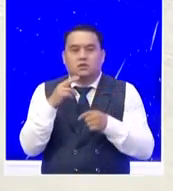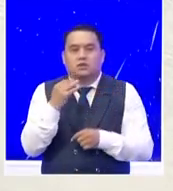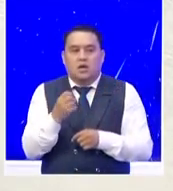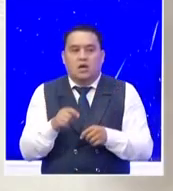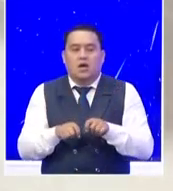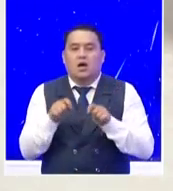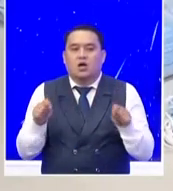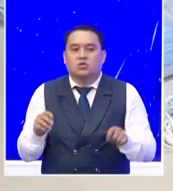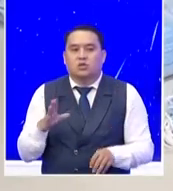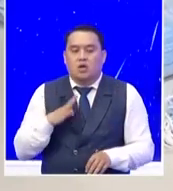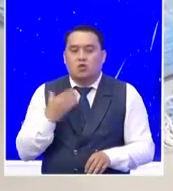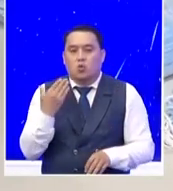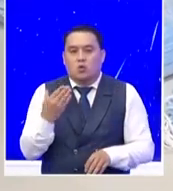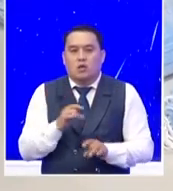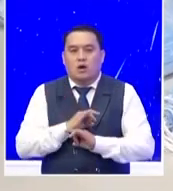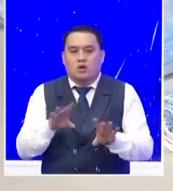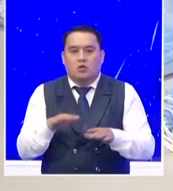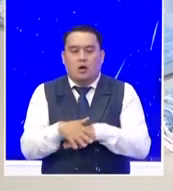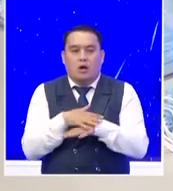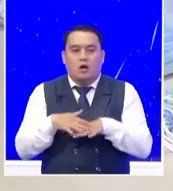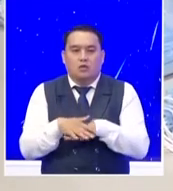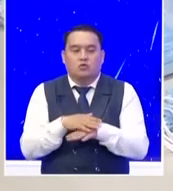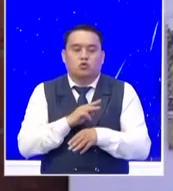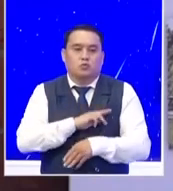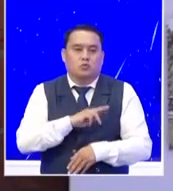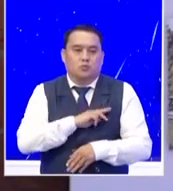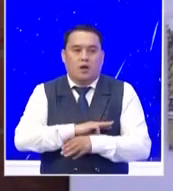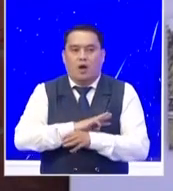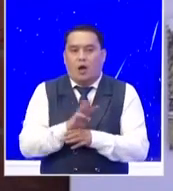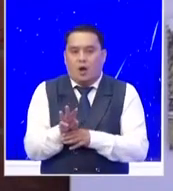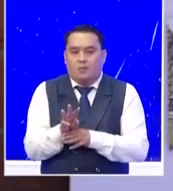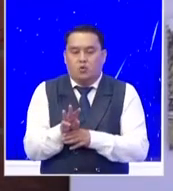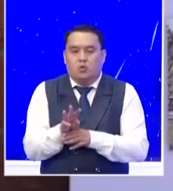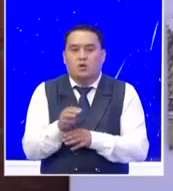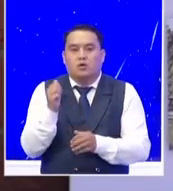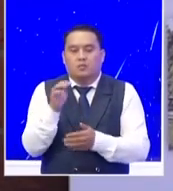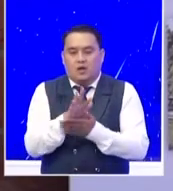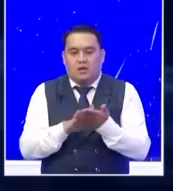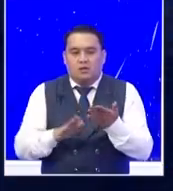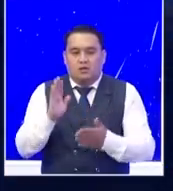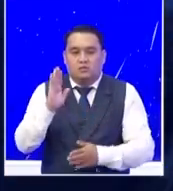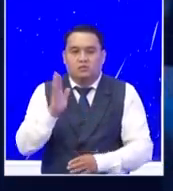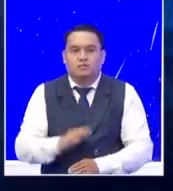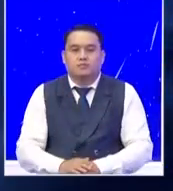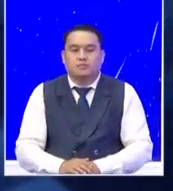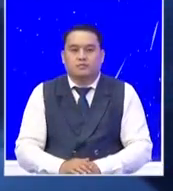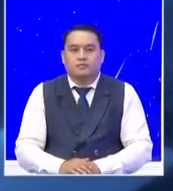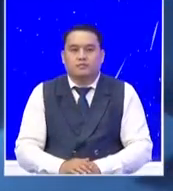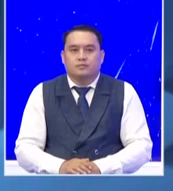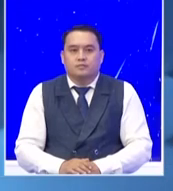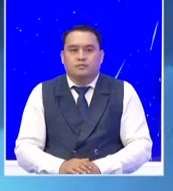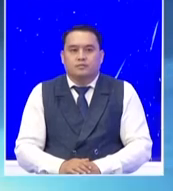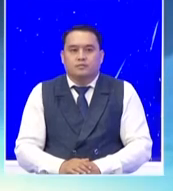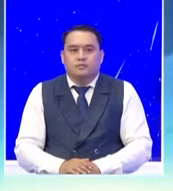іске қосқан. Олардың айтуынша, халықты жұмыспен және қорғаныс құралымен қамту әлі де жалғаспақ. Мадина Берікқызы, Жасұлан